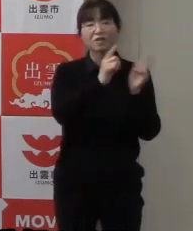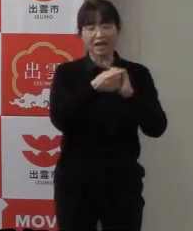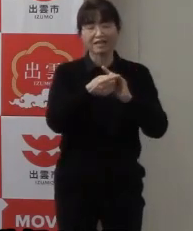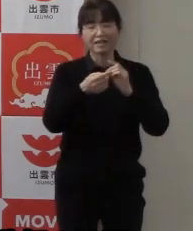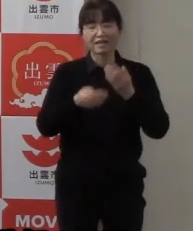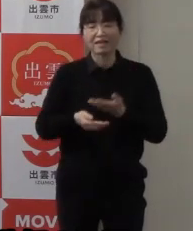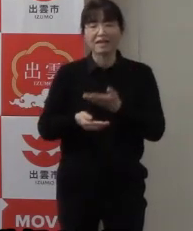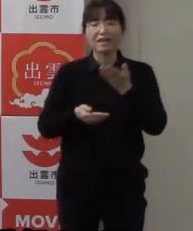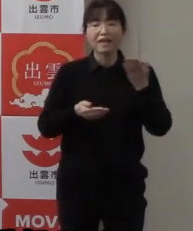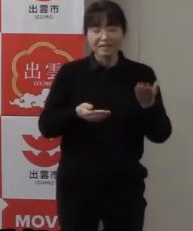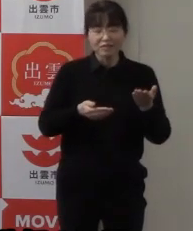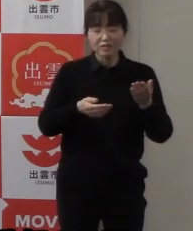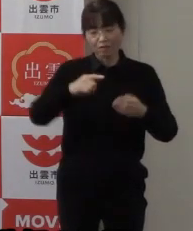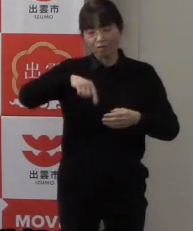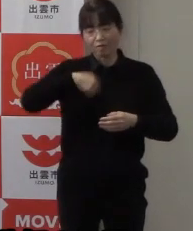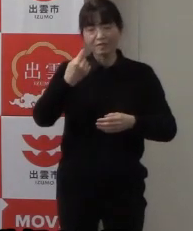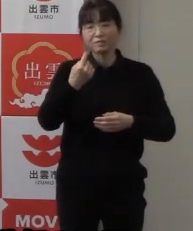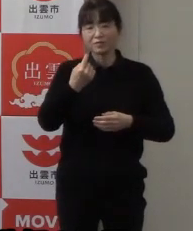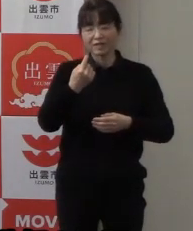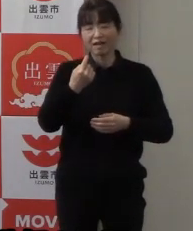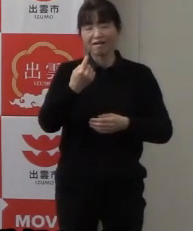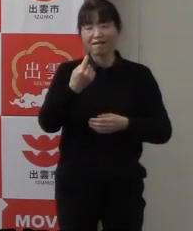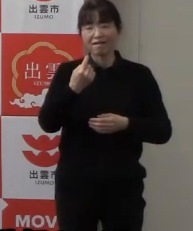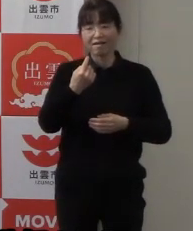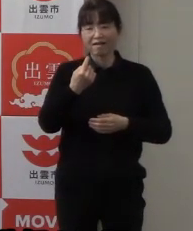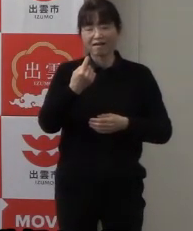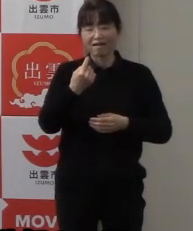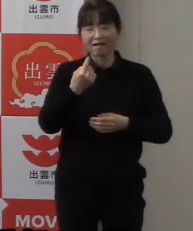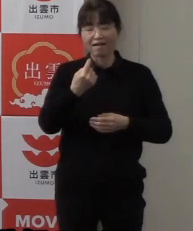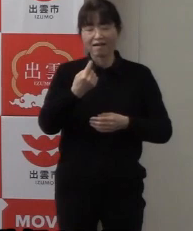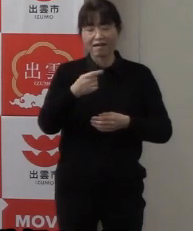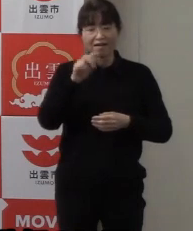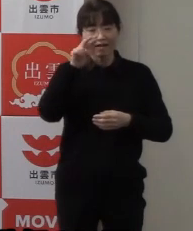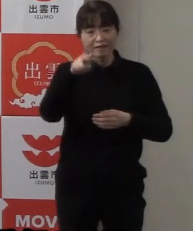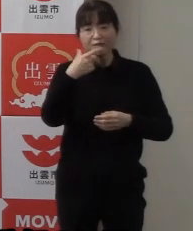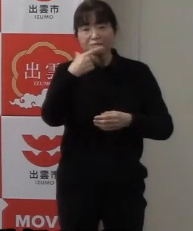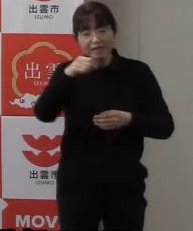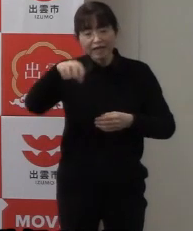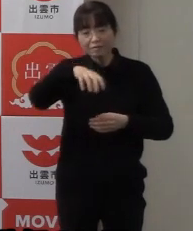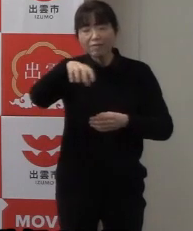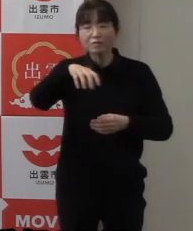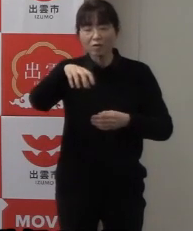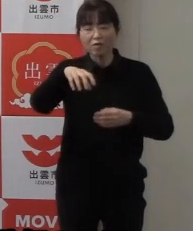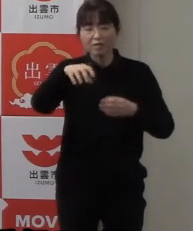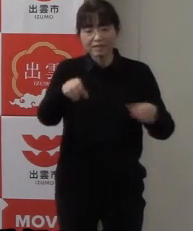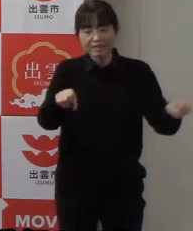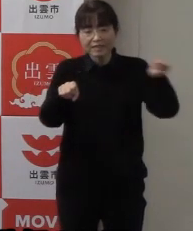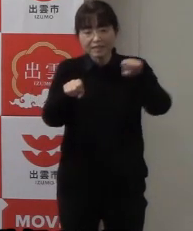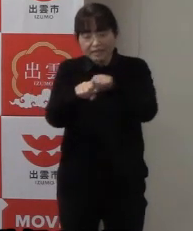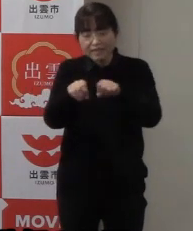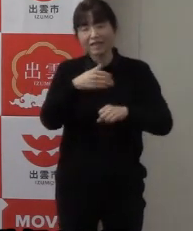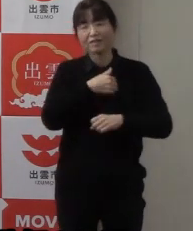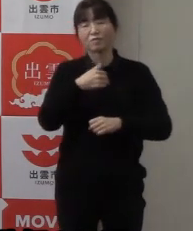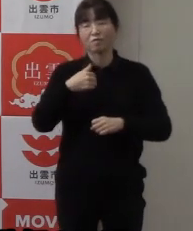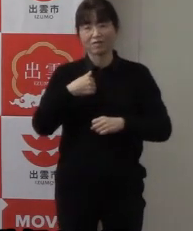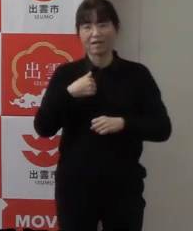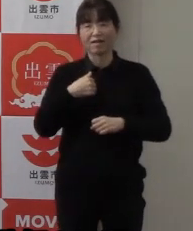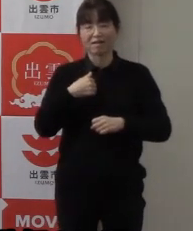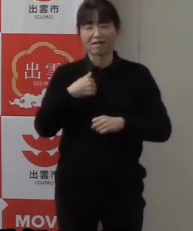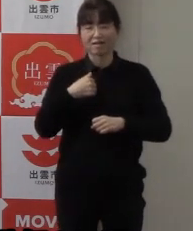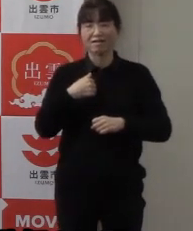に、自分がこう求めているところに、映ってもらえるような、その